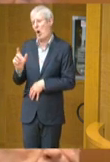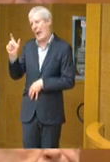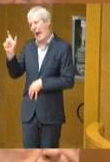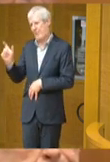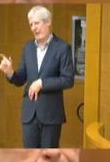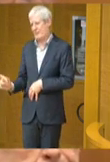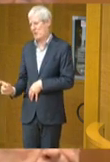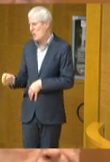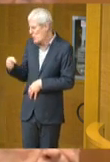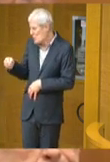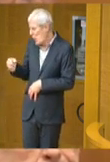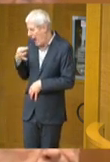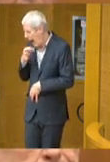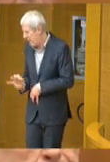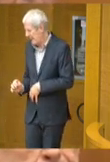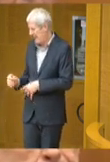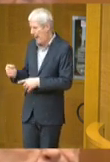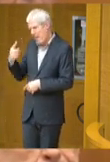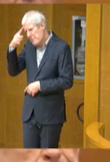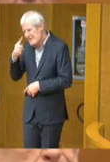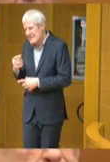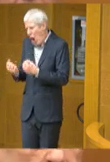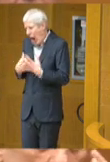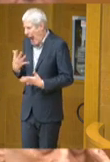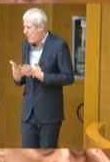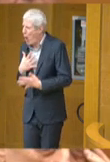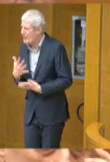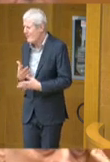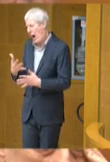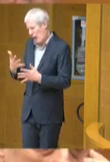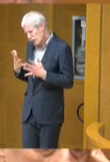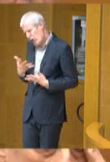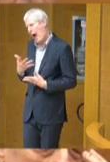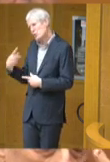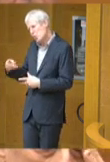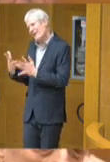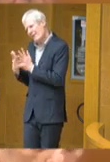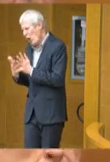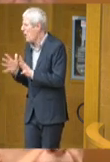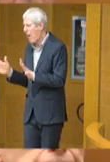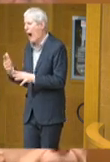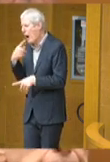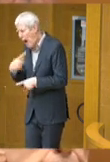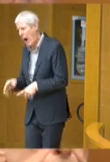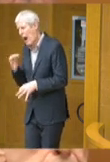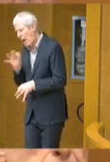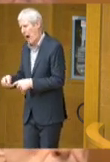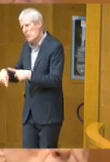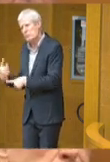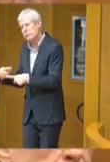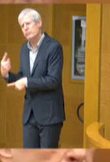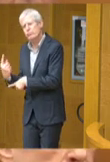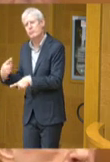persona, le sue abilità psicoemotive, nonostante le sue difficoltà fisiche. E questo può veramente